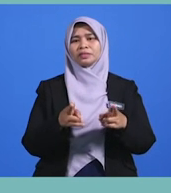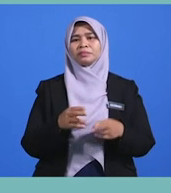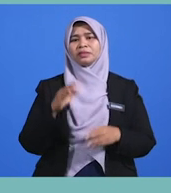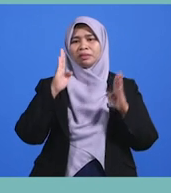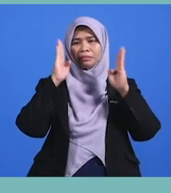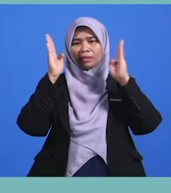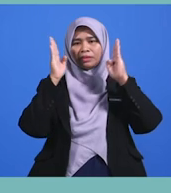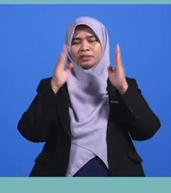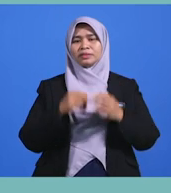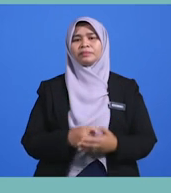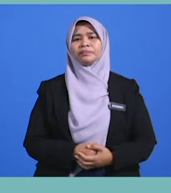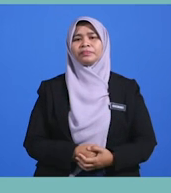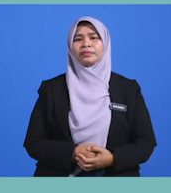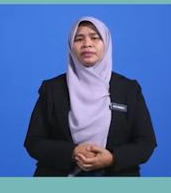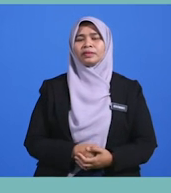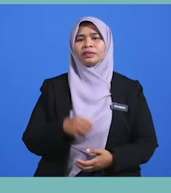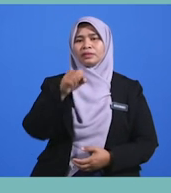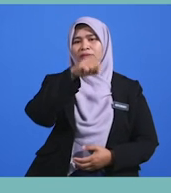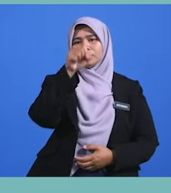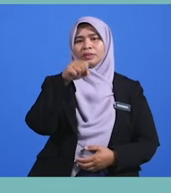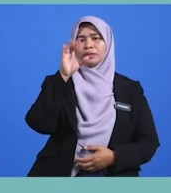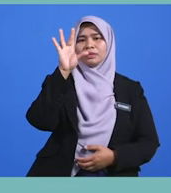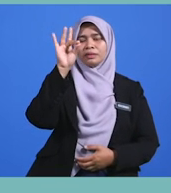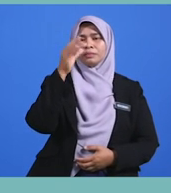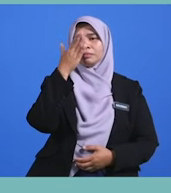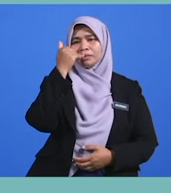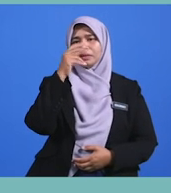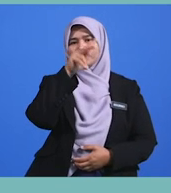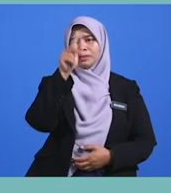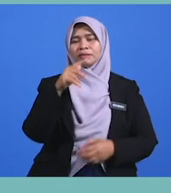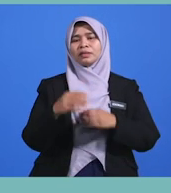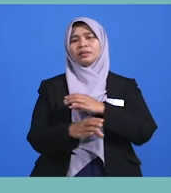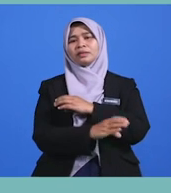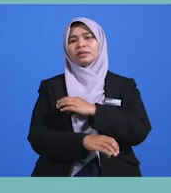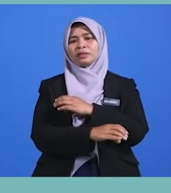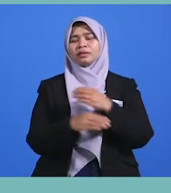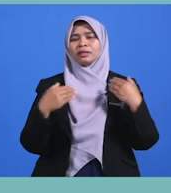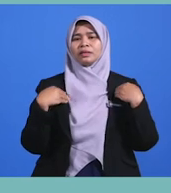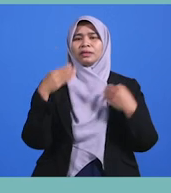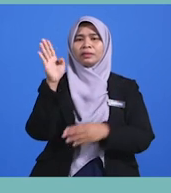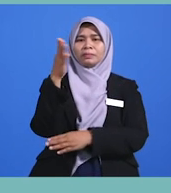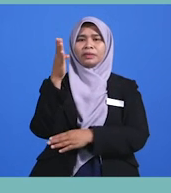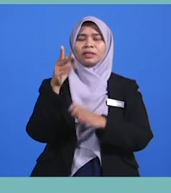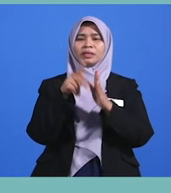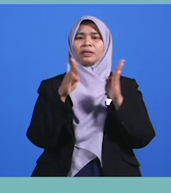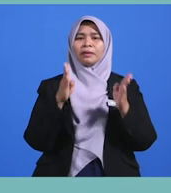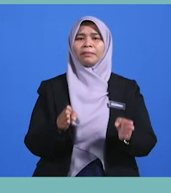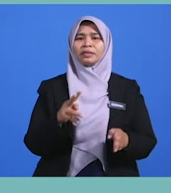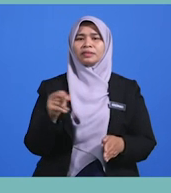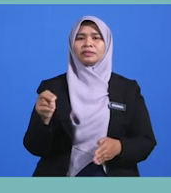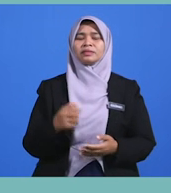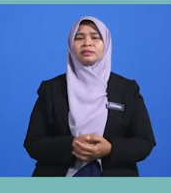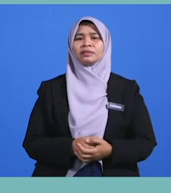perpaduan rakyat berbilang kaum. Soalan ke-8, mengapakah negara mempunyai bendera kebangsaan? Ya,